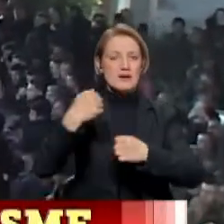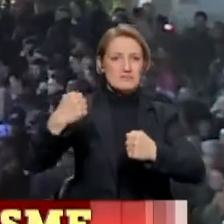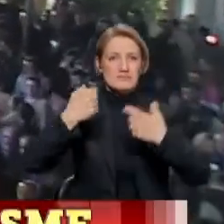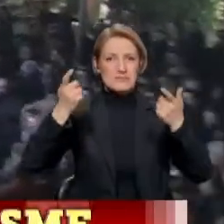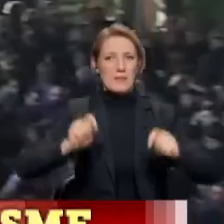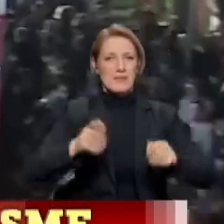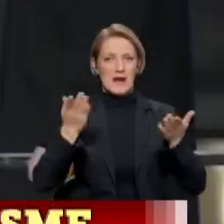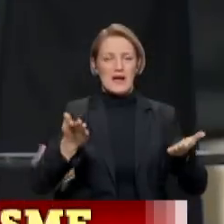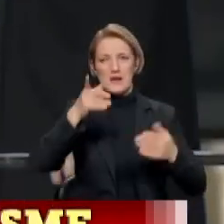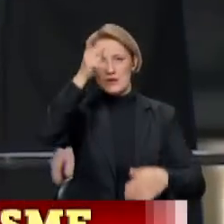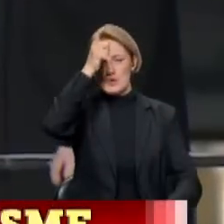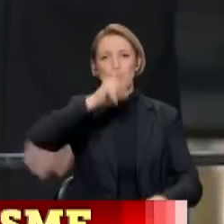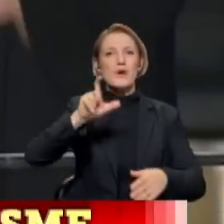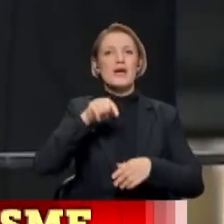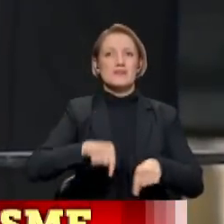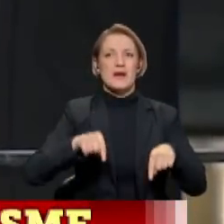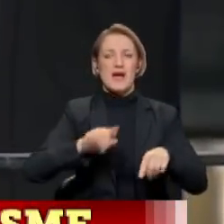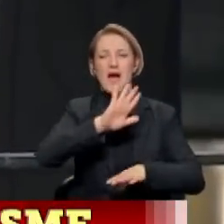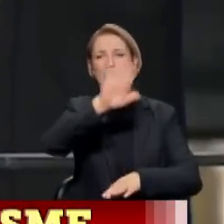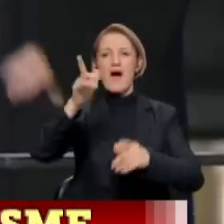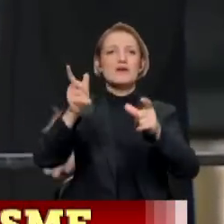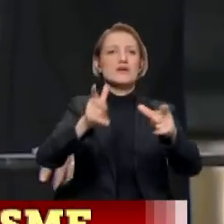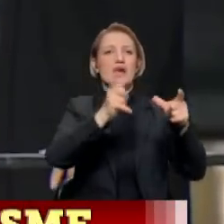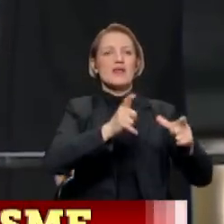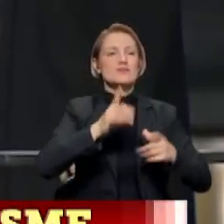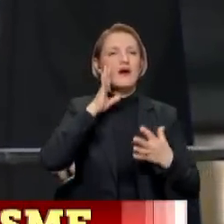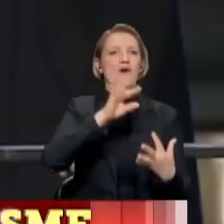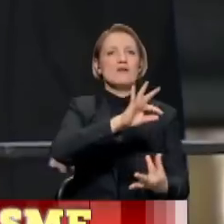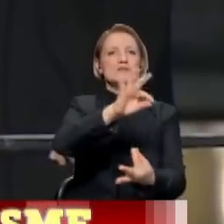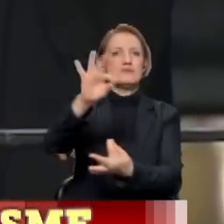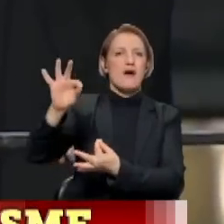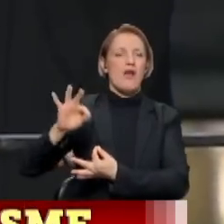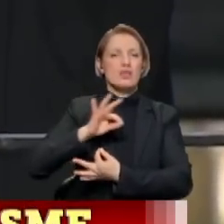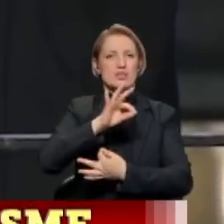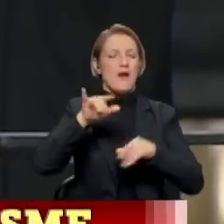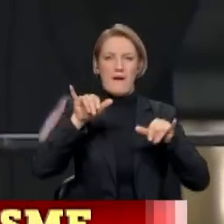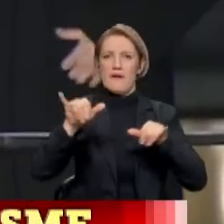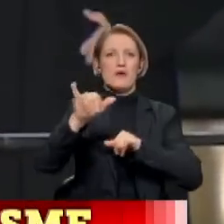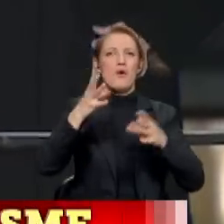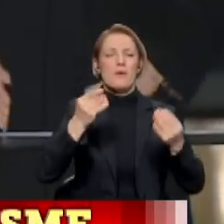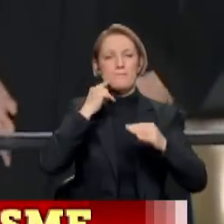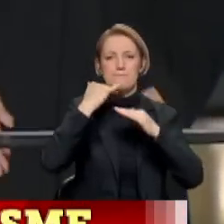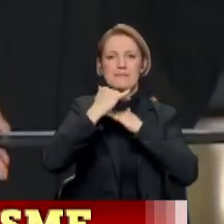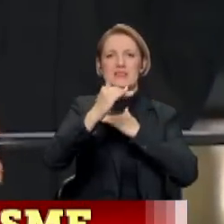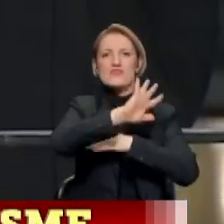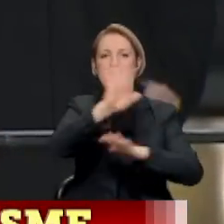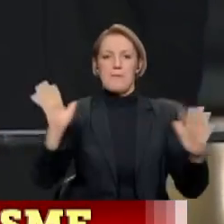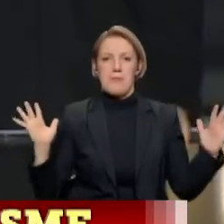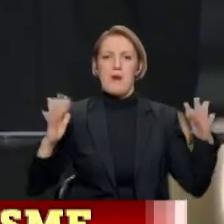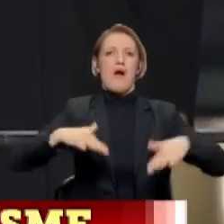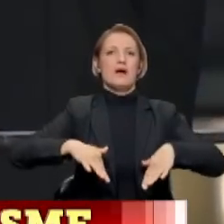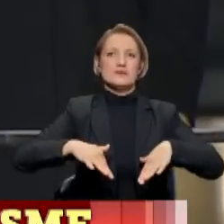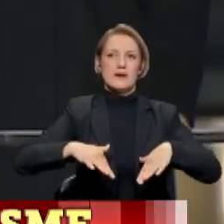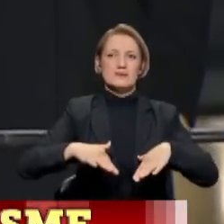şey ülkemizin her yerinde insanlarımıza yaşatılabilir. Milletçe ayağa